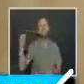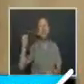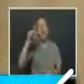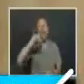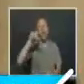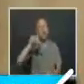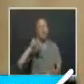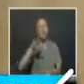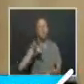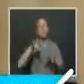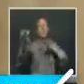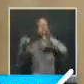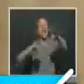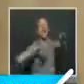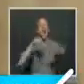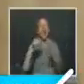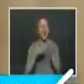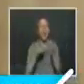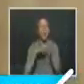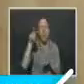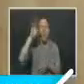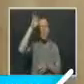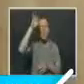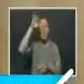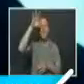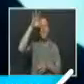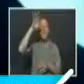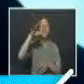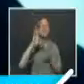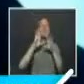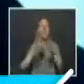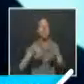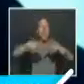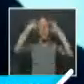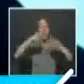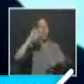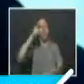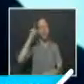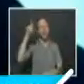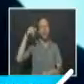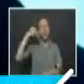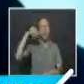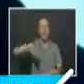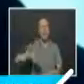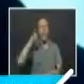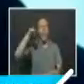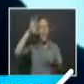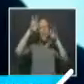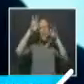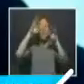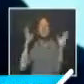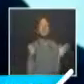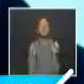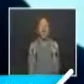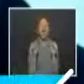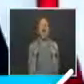אנשי הפריפריה. ולמה? הוא מטפטף שנאה מהיום הראשון שהוא נהיה פה. הוא מטפטף פחד.